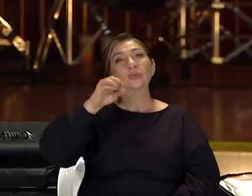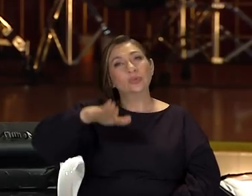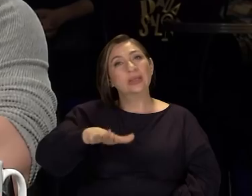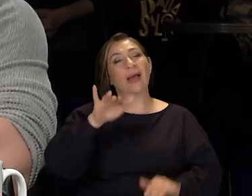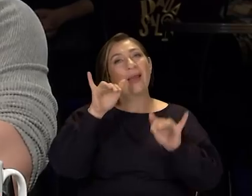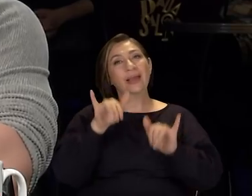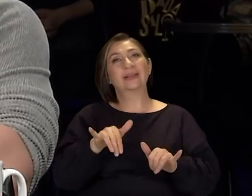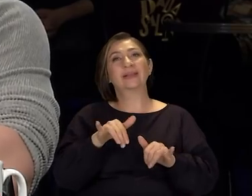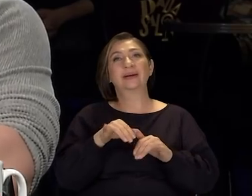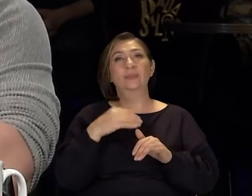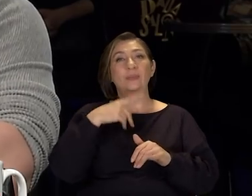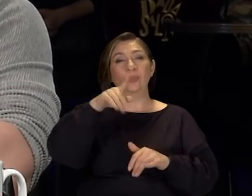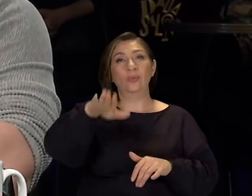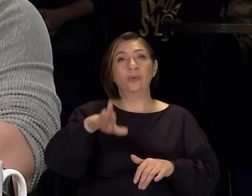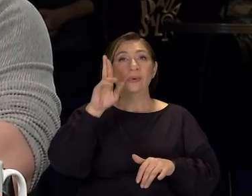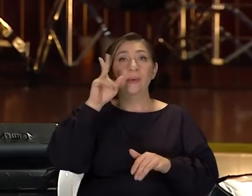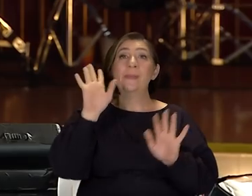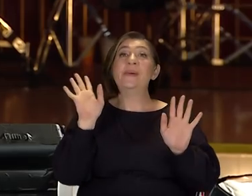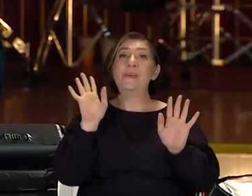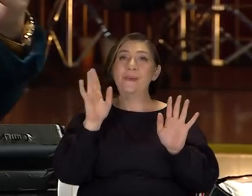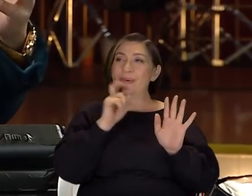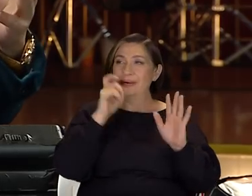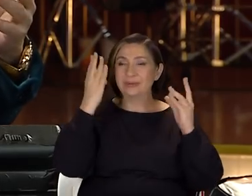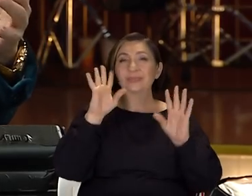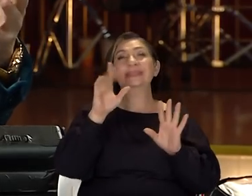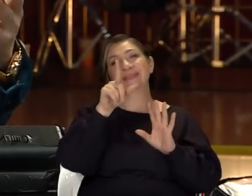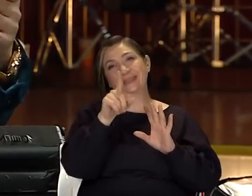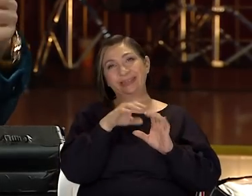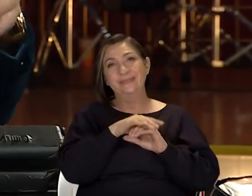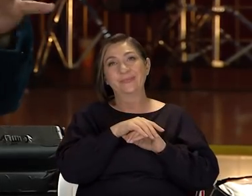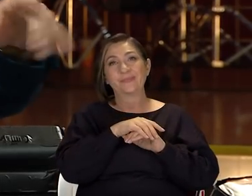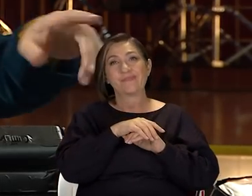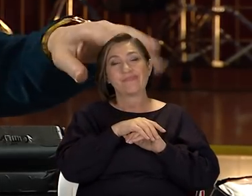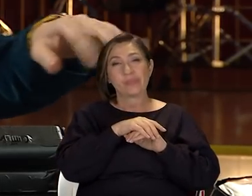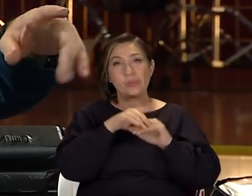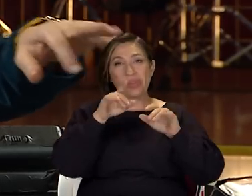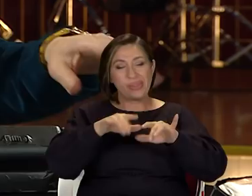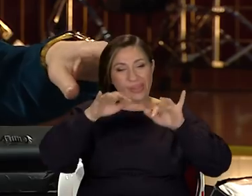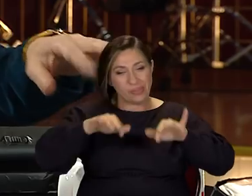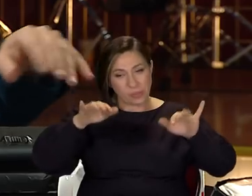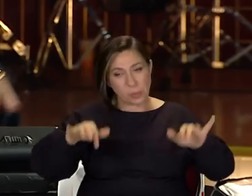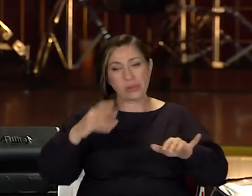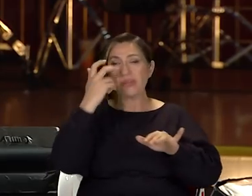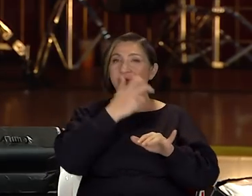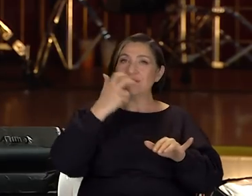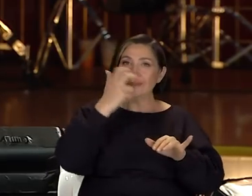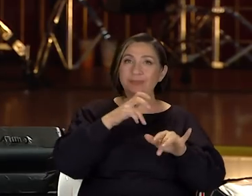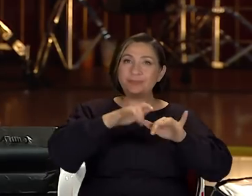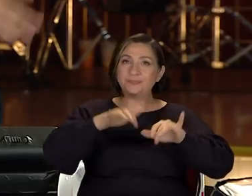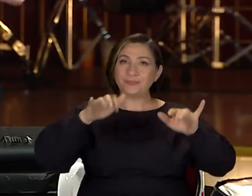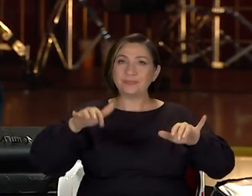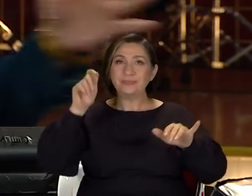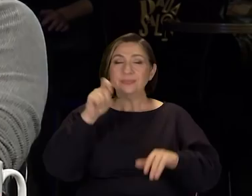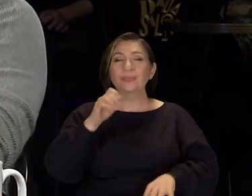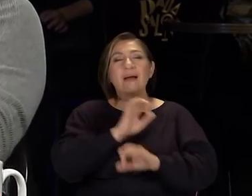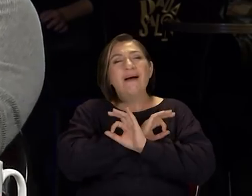öyleydi. Şimdi ben seni küçükken tanımadım. Kimse yanlış anlamasın. Ben seni orkestralarda evet, çalıyordun. Aynen. Klavye çalıyordun.